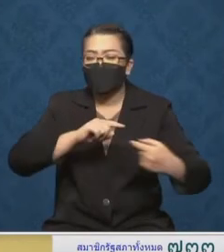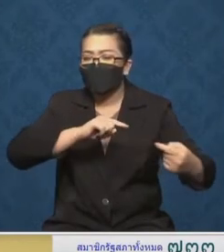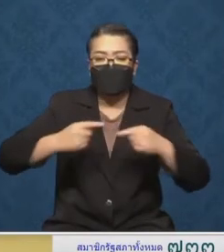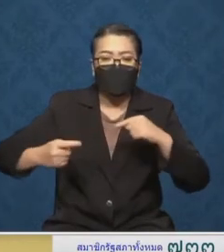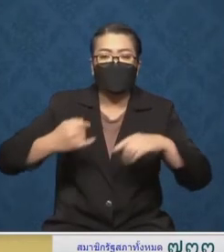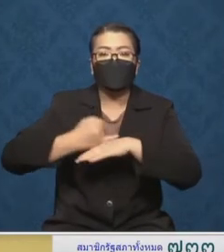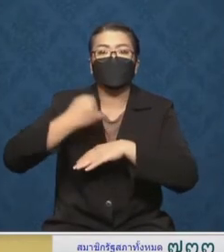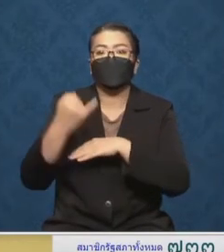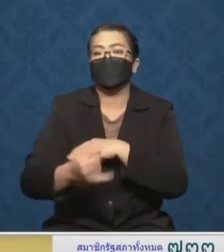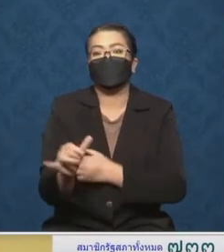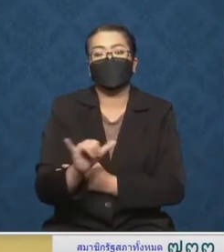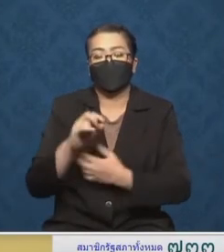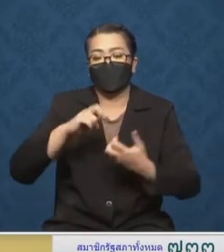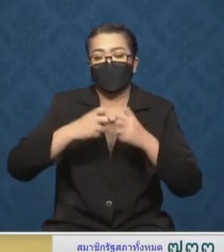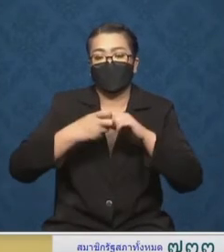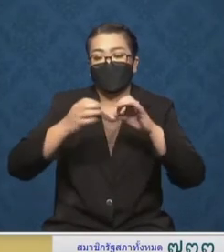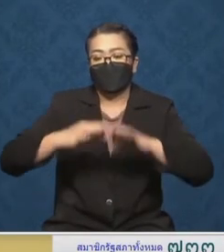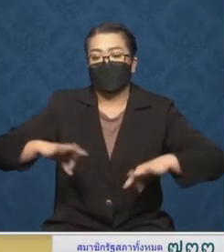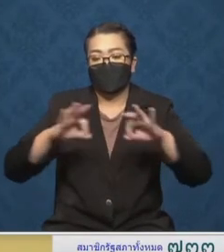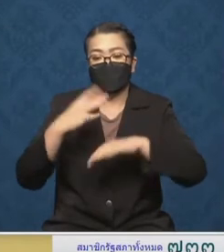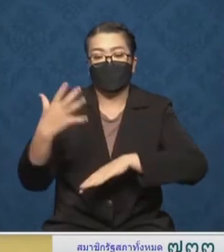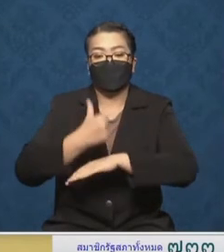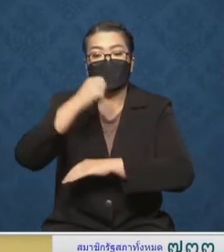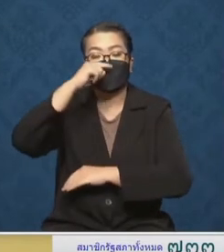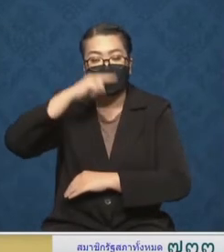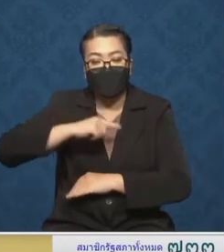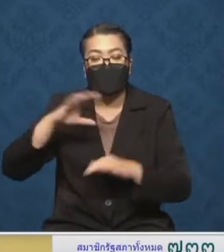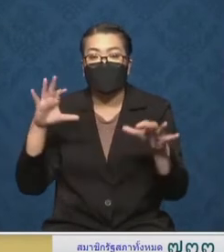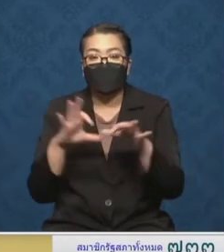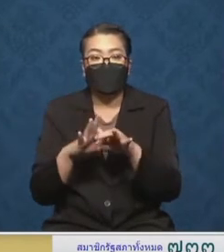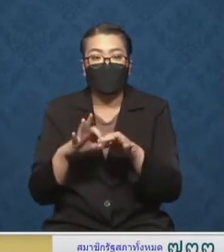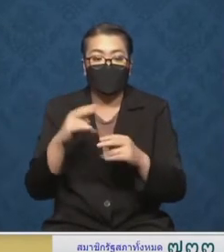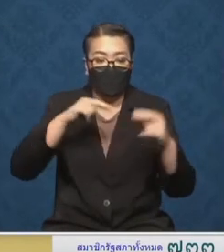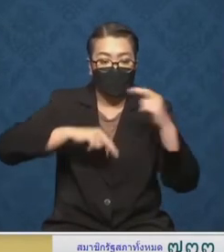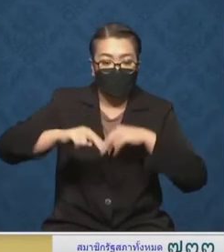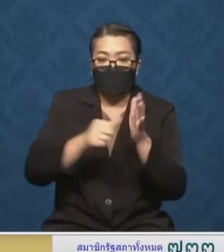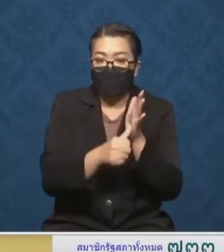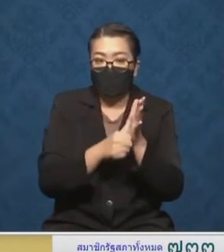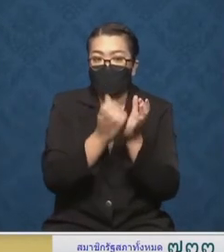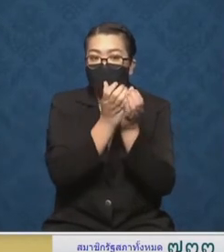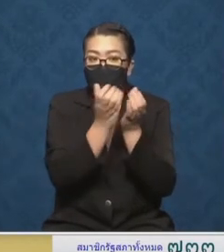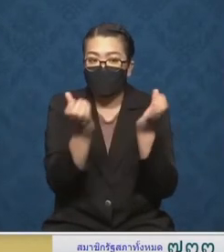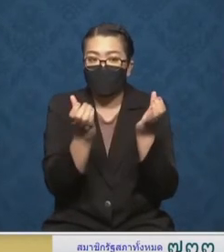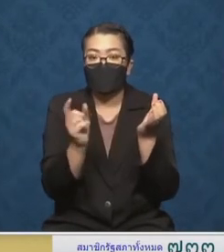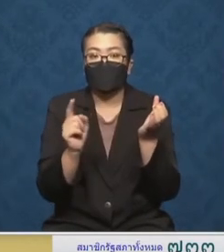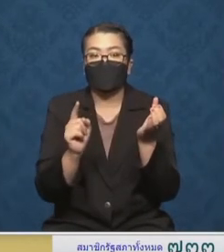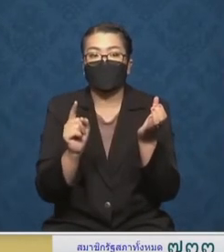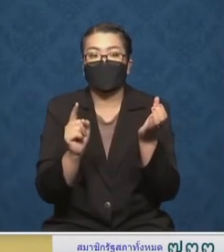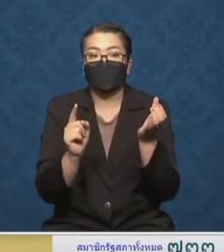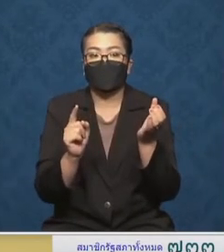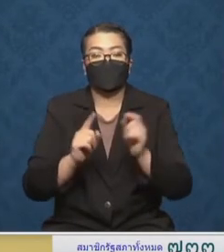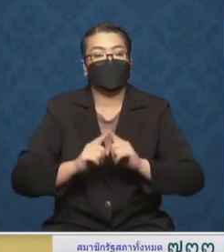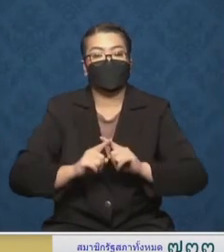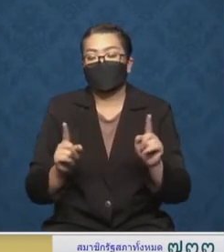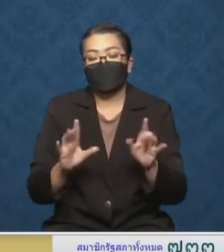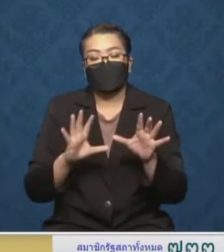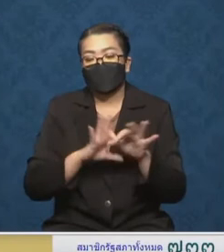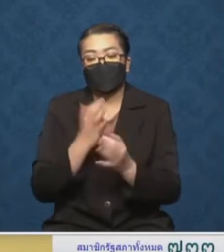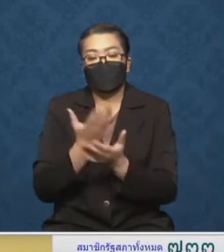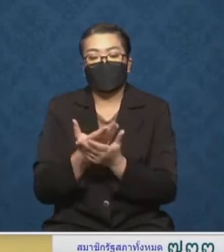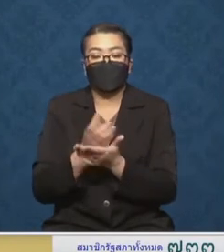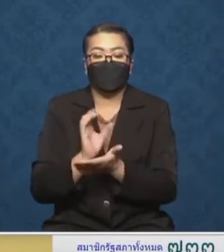ปัญหาใจกลางของการเมืองไทยที่เกี่ยวว่าการพิจารณาแก้ไขและถนนของเรานั้นไม่ใช่เรื่องเกี่ยวกับประมาณ